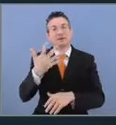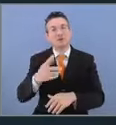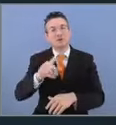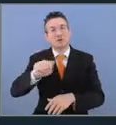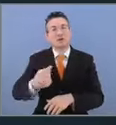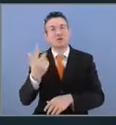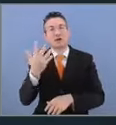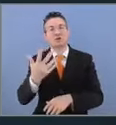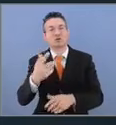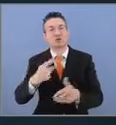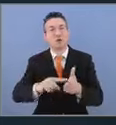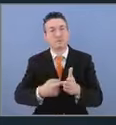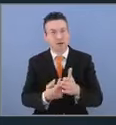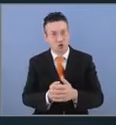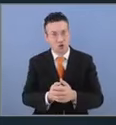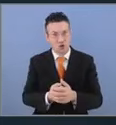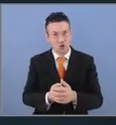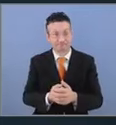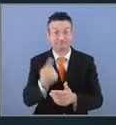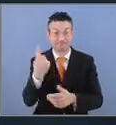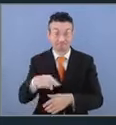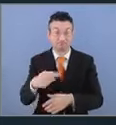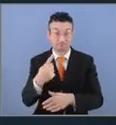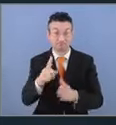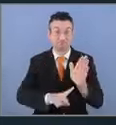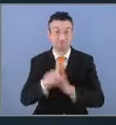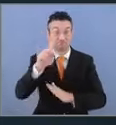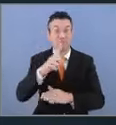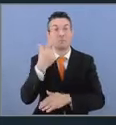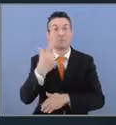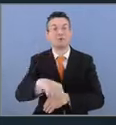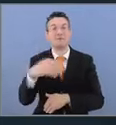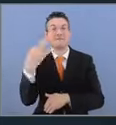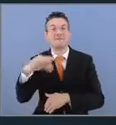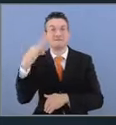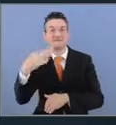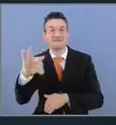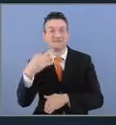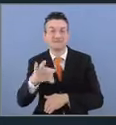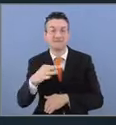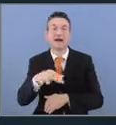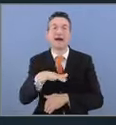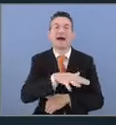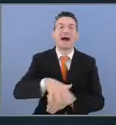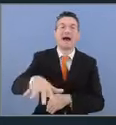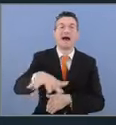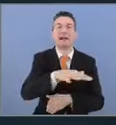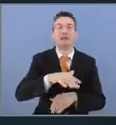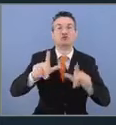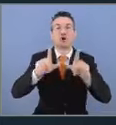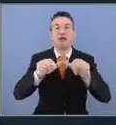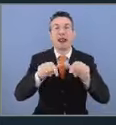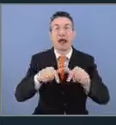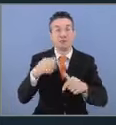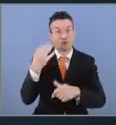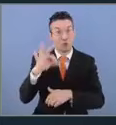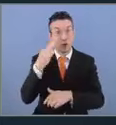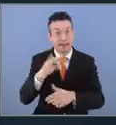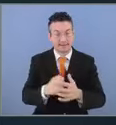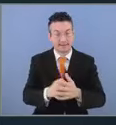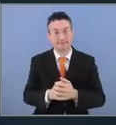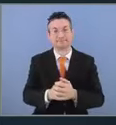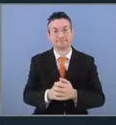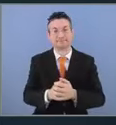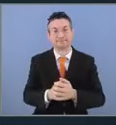deve sicuramente alla qualità e alla varietà delle produzioni tipiche della Regione Lazio. Nel paper che potete consultare